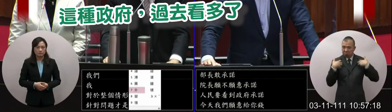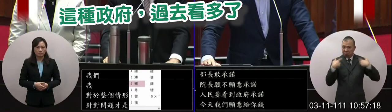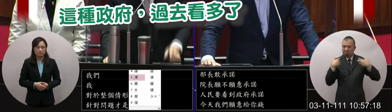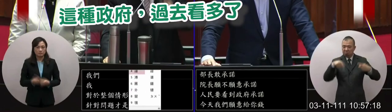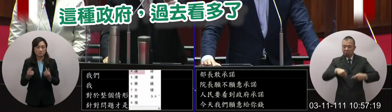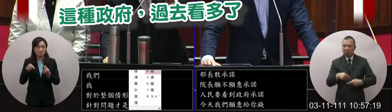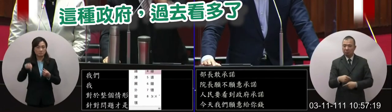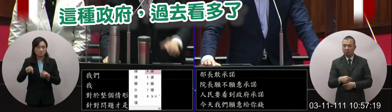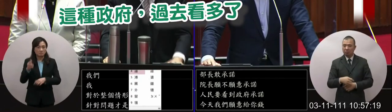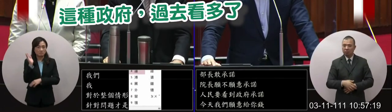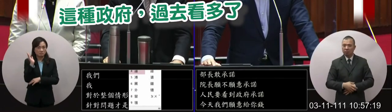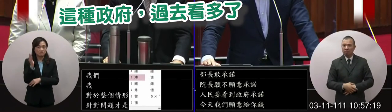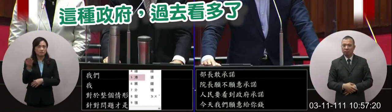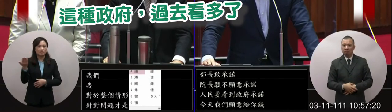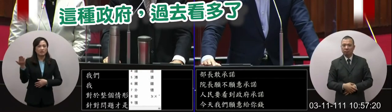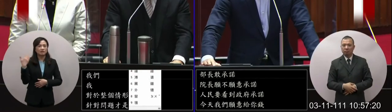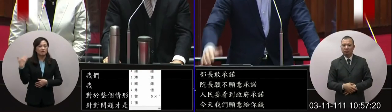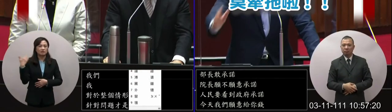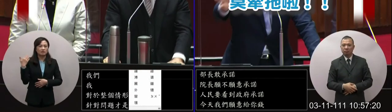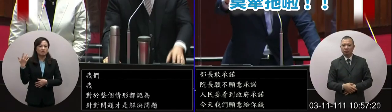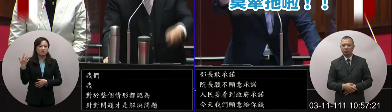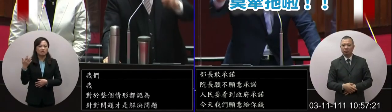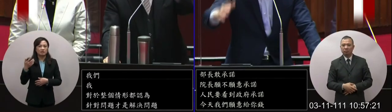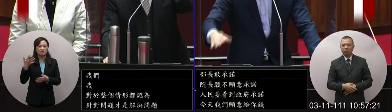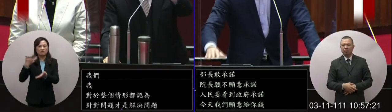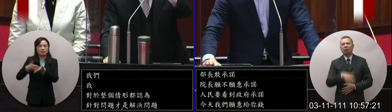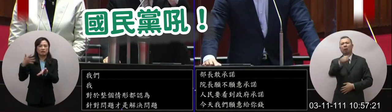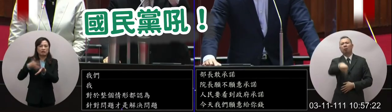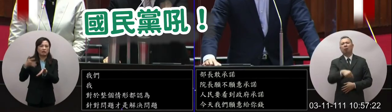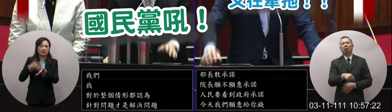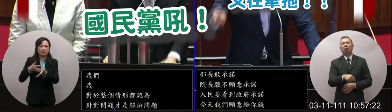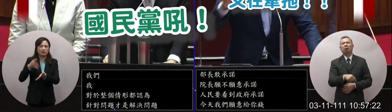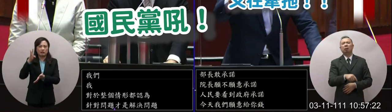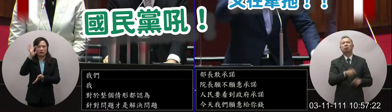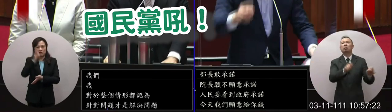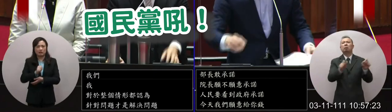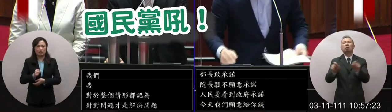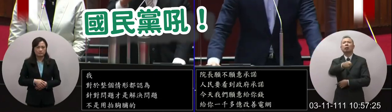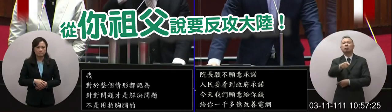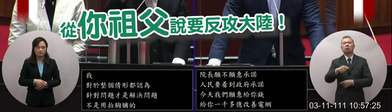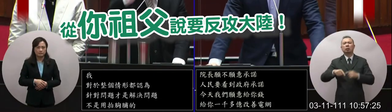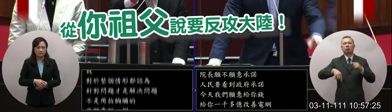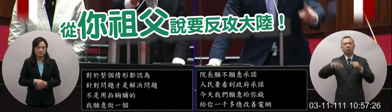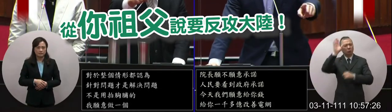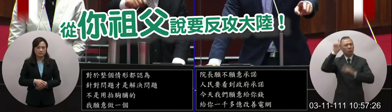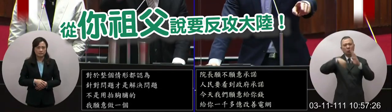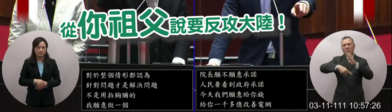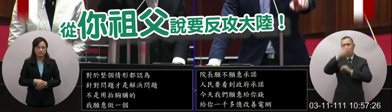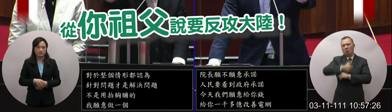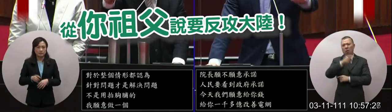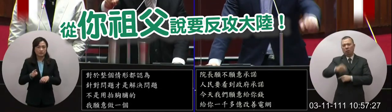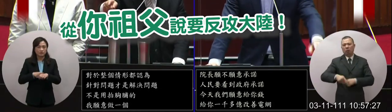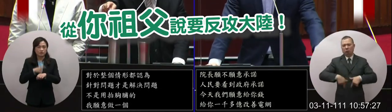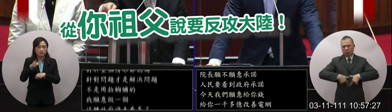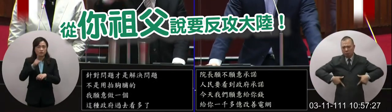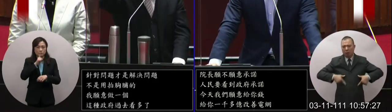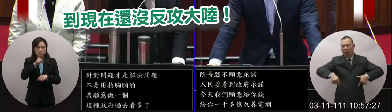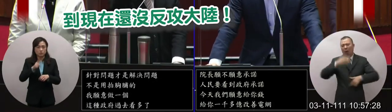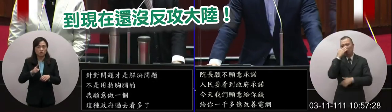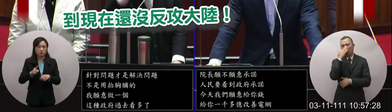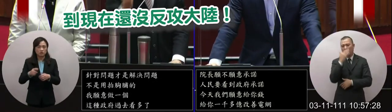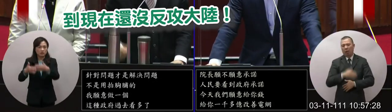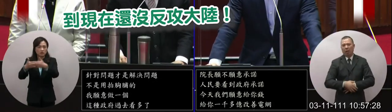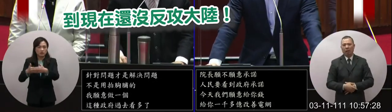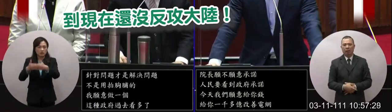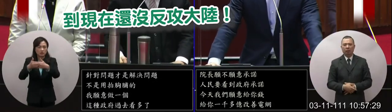党政府啊，过去砍多了， 卖砍拖啊， 国民党 又在砍拖， 从你祖父说要反攻大陆，